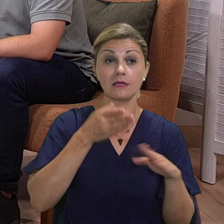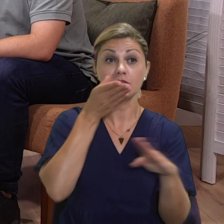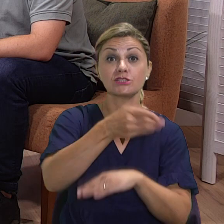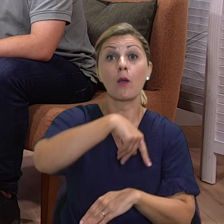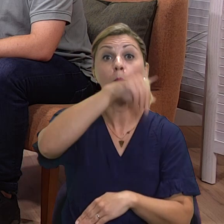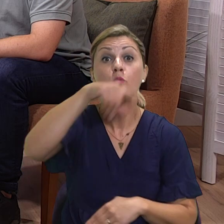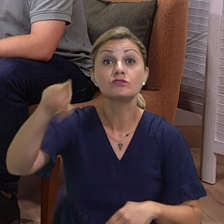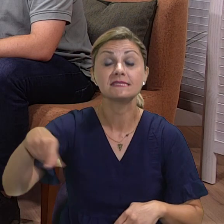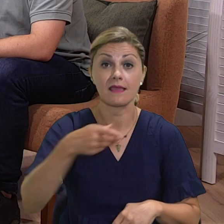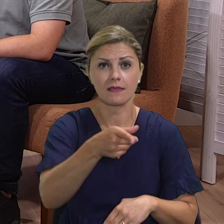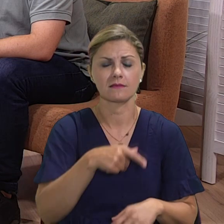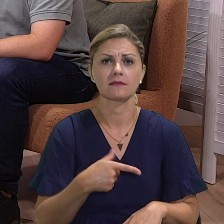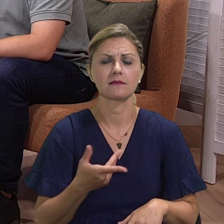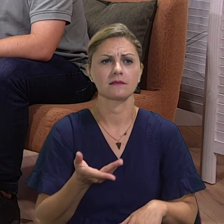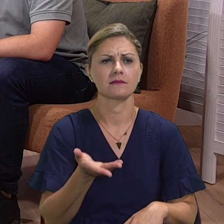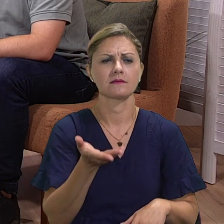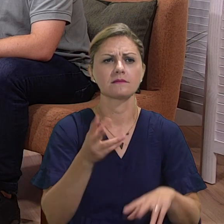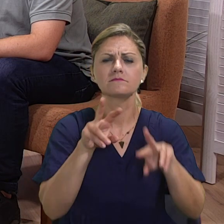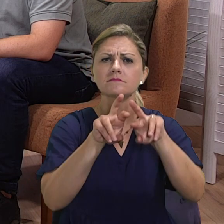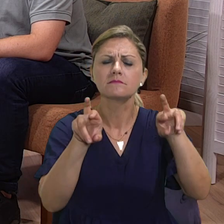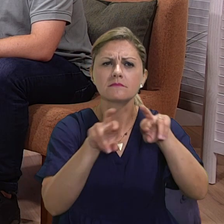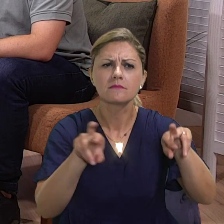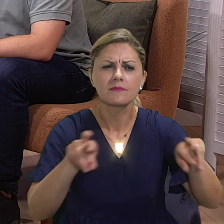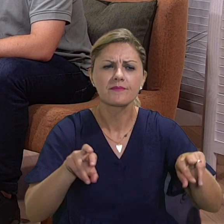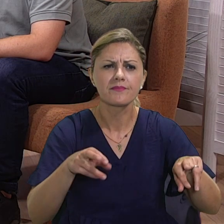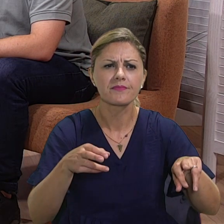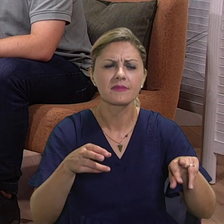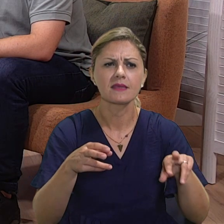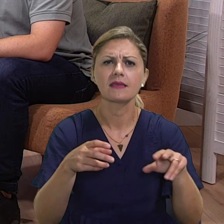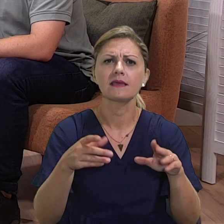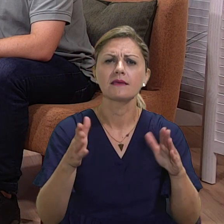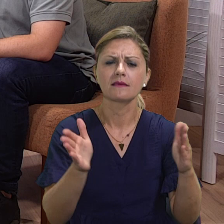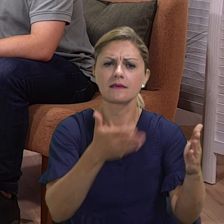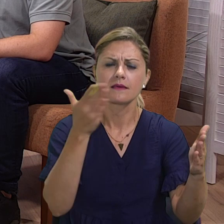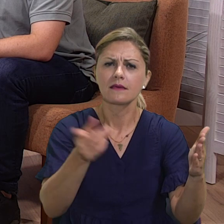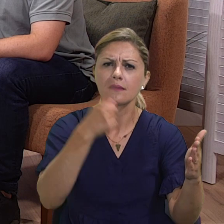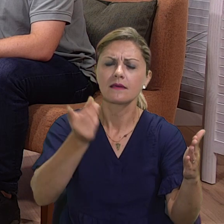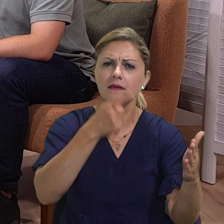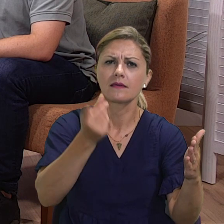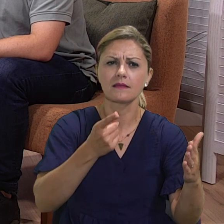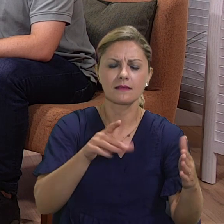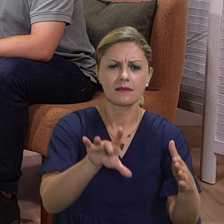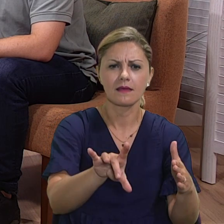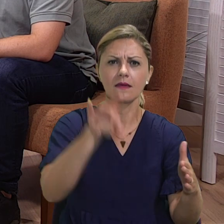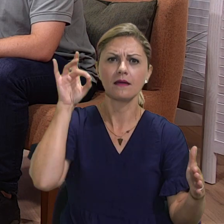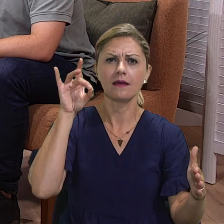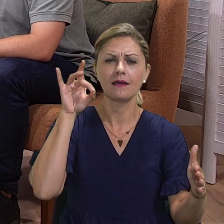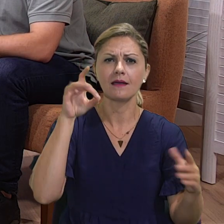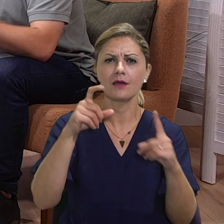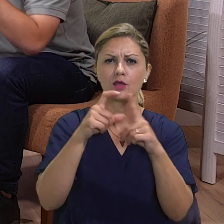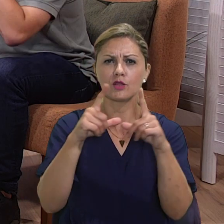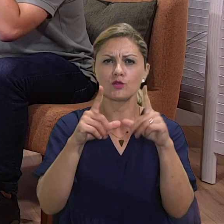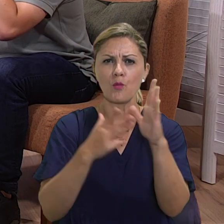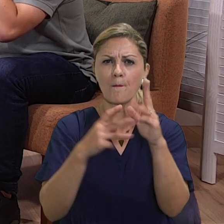Jednom kad sam bio u Muzej grada Splita, gospođa Elvira Kostić mi je dala na uvid Karamanov grbovnik i